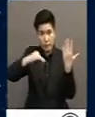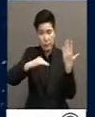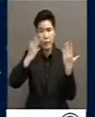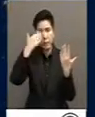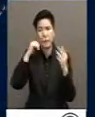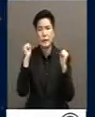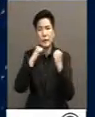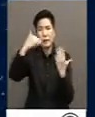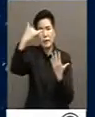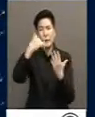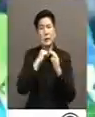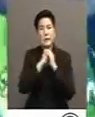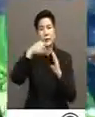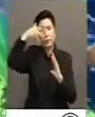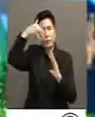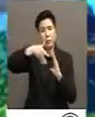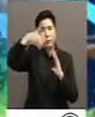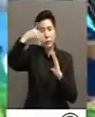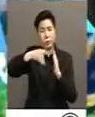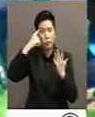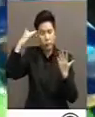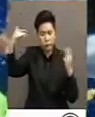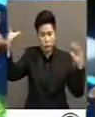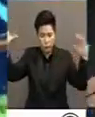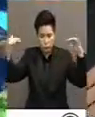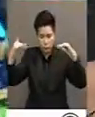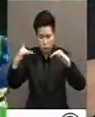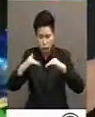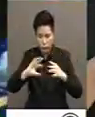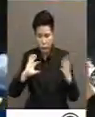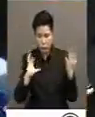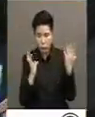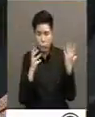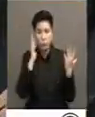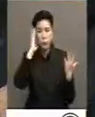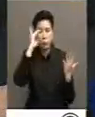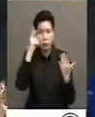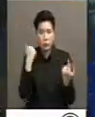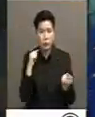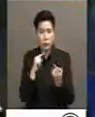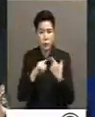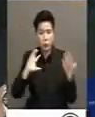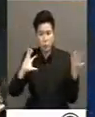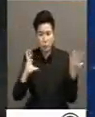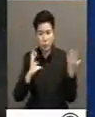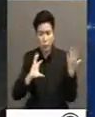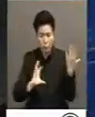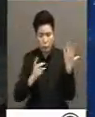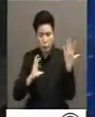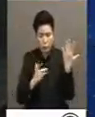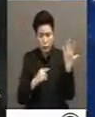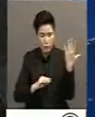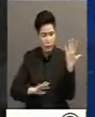ากาศต่ำกำลังแรงที่คาดการณ์กันว่าน่าจะพัฒนาตัวกลายเป็นพายุในวันพรุ่งนี้นะครับดึงดูดเข้าไปครับก็ทำ